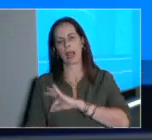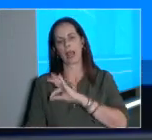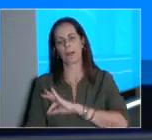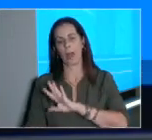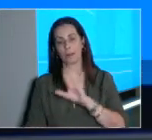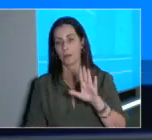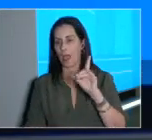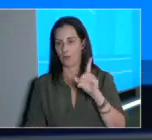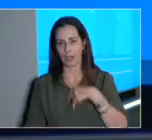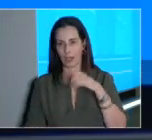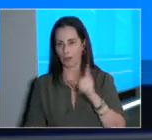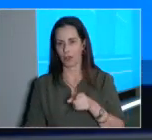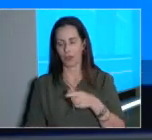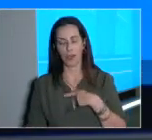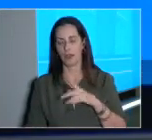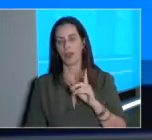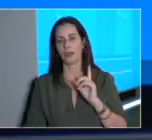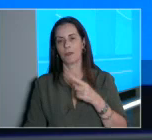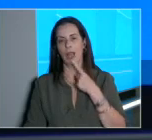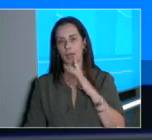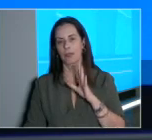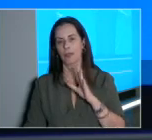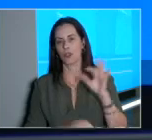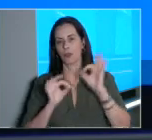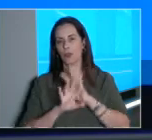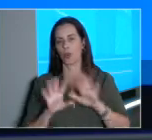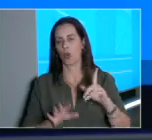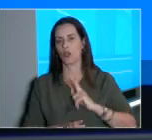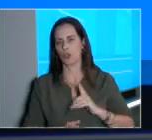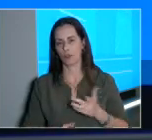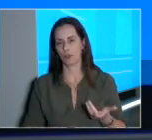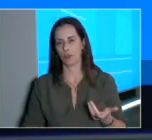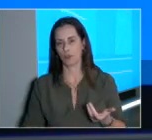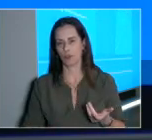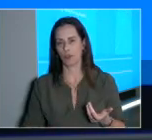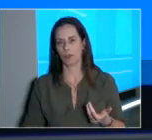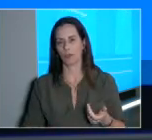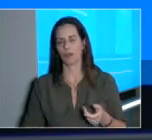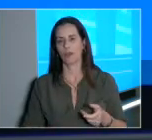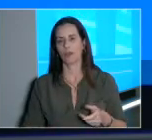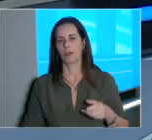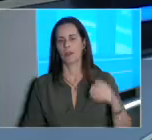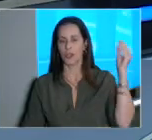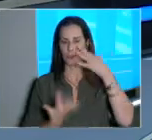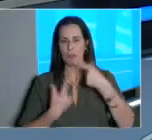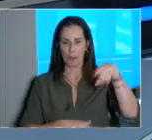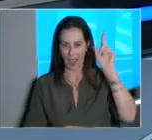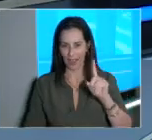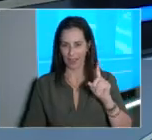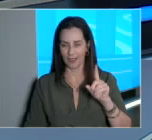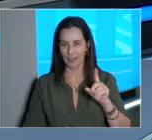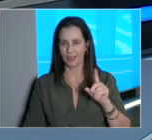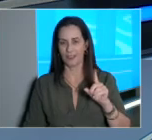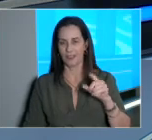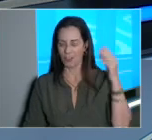באביגדור ליברמן. אבל אני חייבת, לא יכולתי להתעלם מעניין הזה ששום דבר לא אישי. גם אני לא. שיעור מספר אחד,